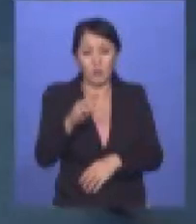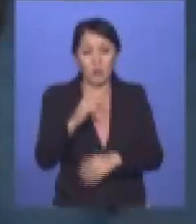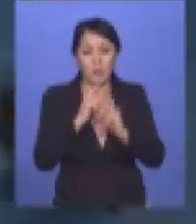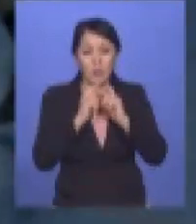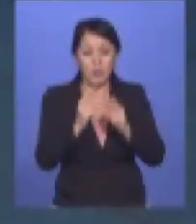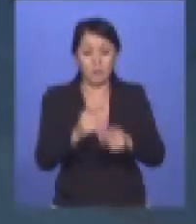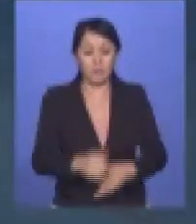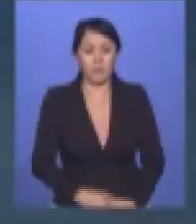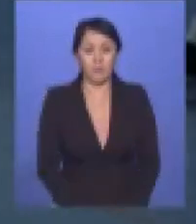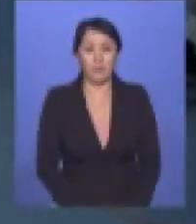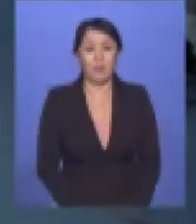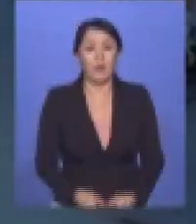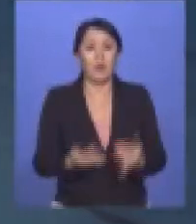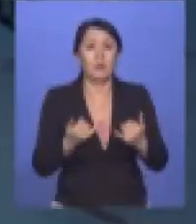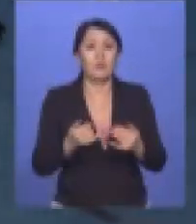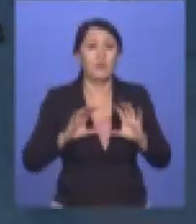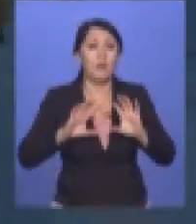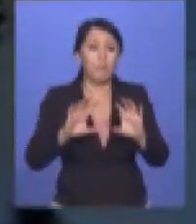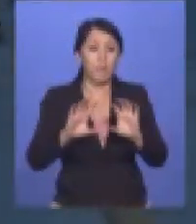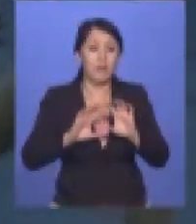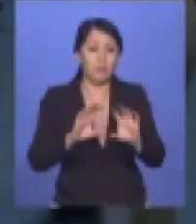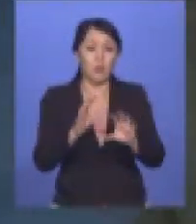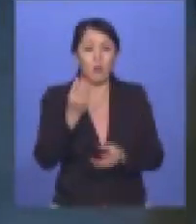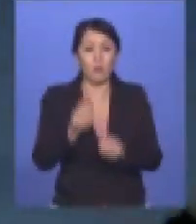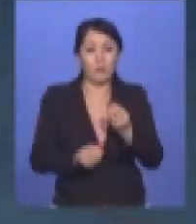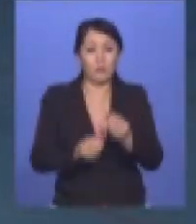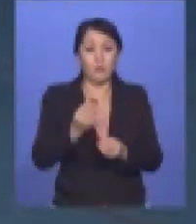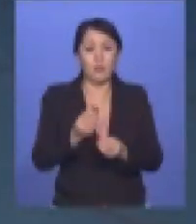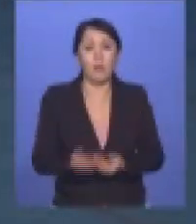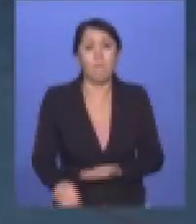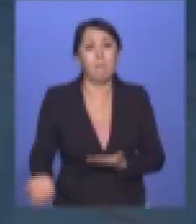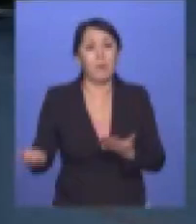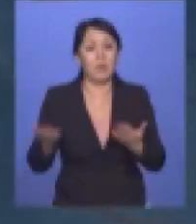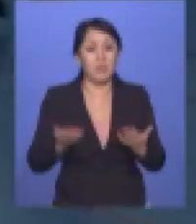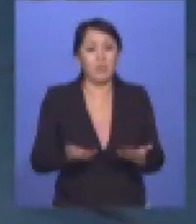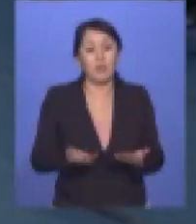Бүгін баскетбол шоуына шақырды. Шерде біз